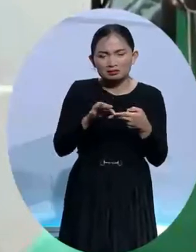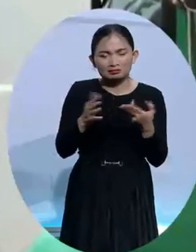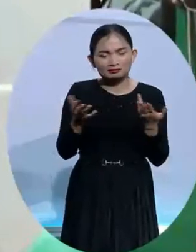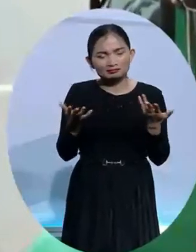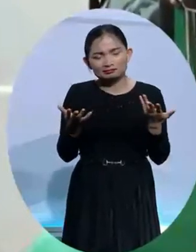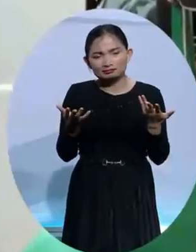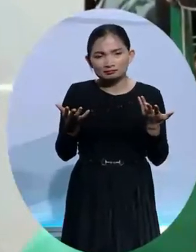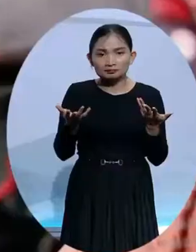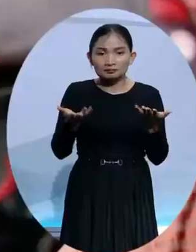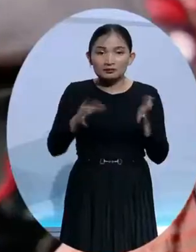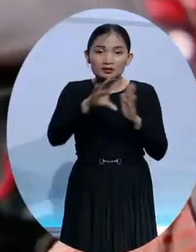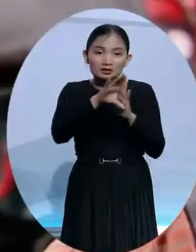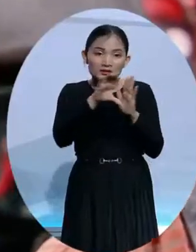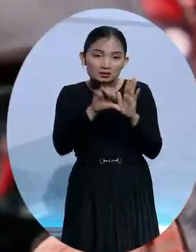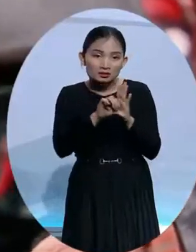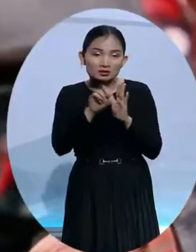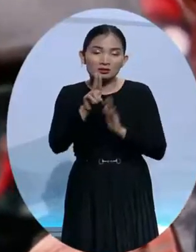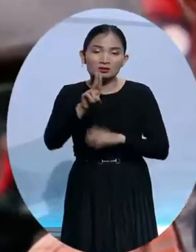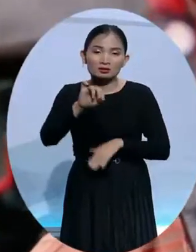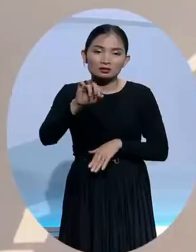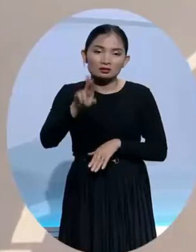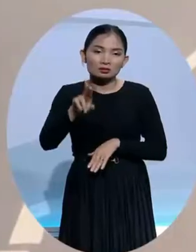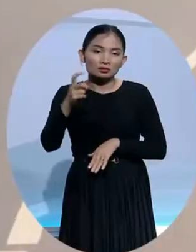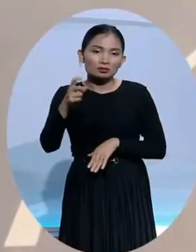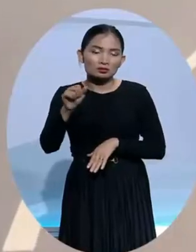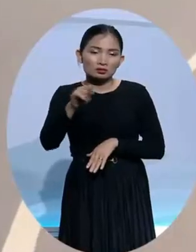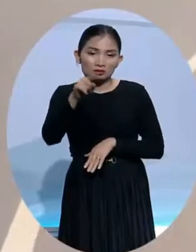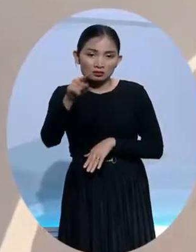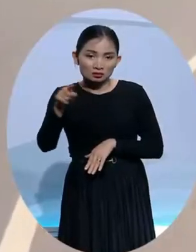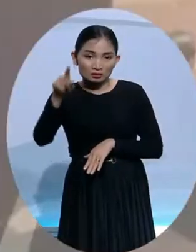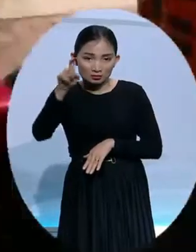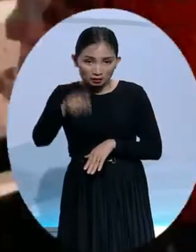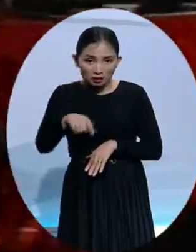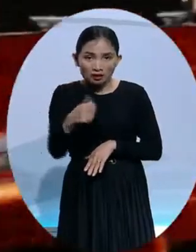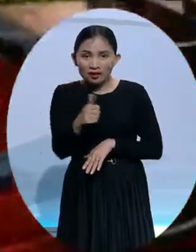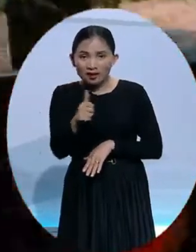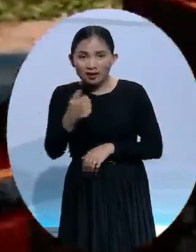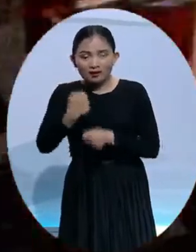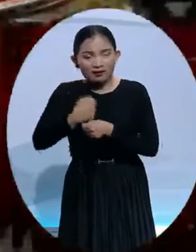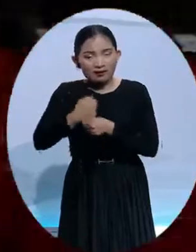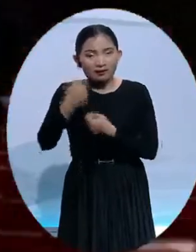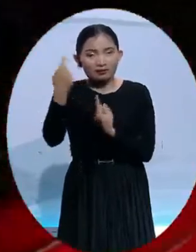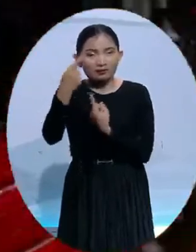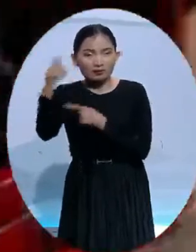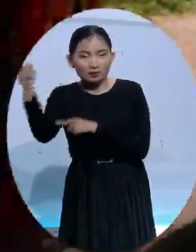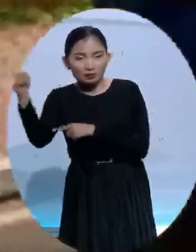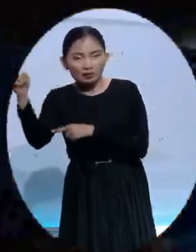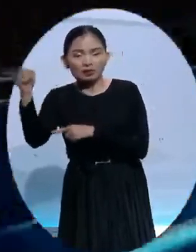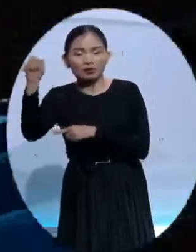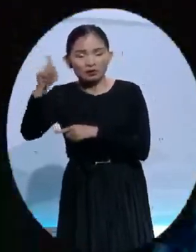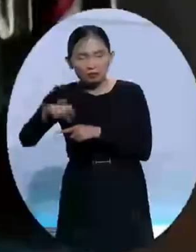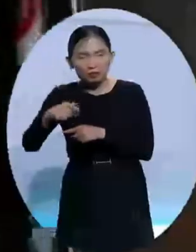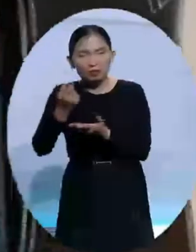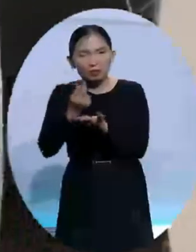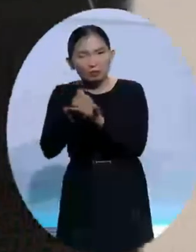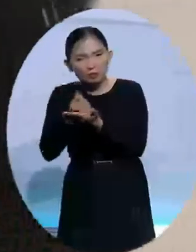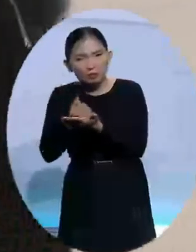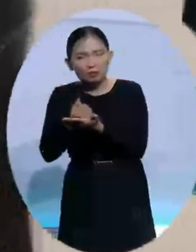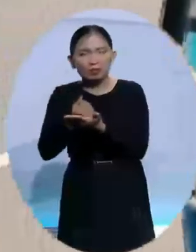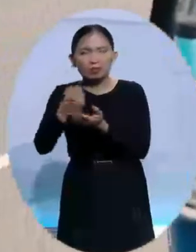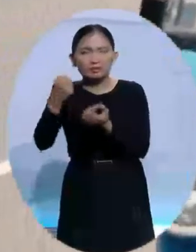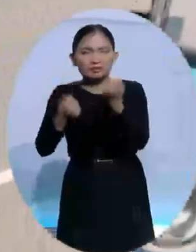này, hơn 2 triệu công dân Sri Lanka đang làm việc ở nước ngoài sẽ được miễn lệnh cấm và được miễn thuế khi mua xe ô tô điện và xe máy điện mang về